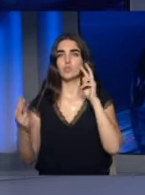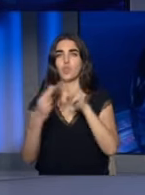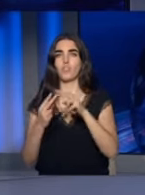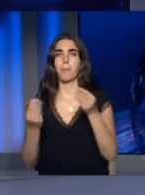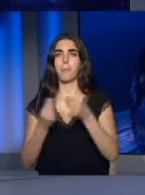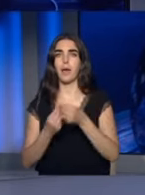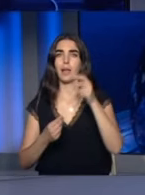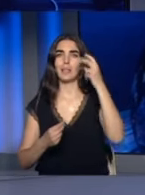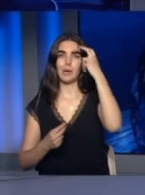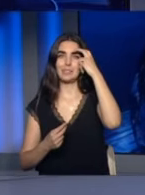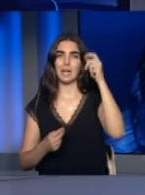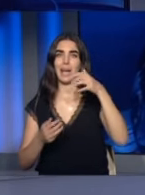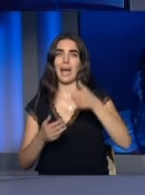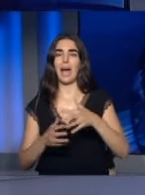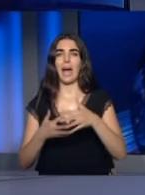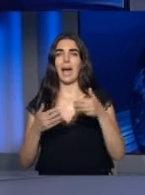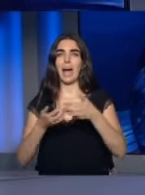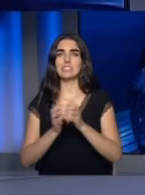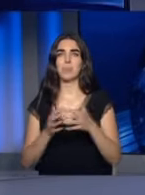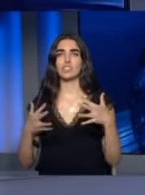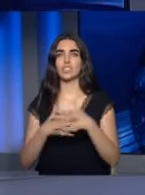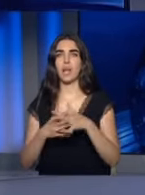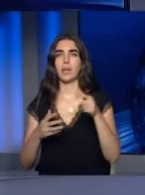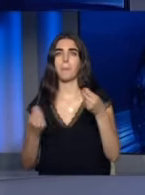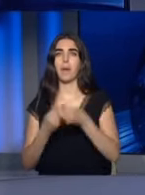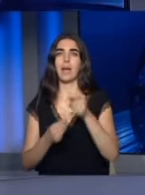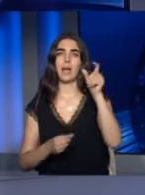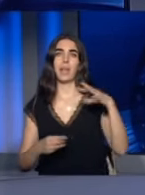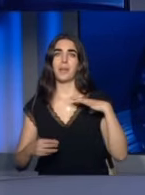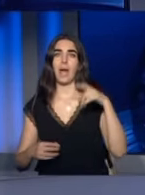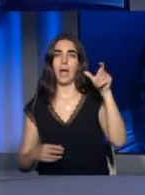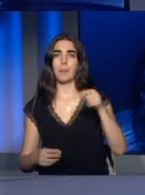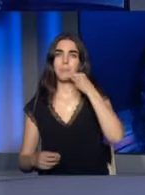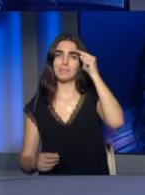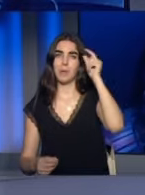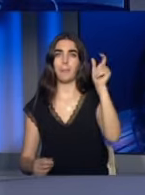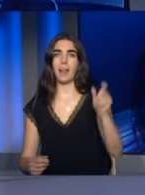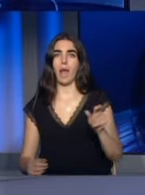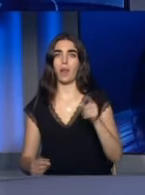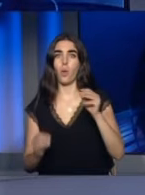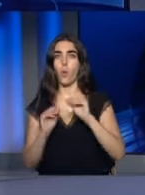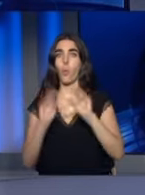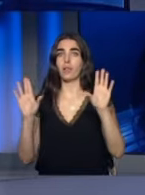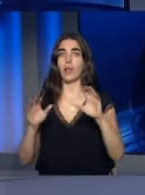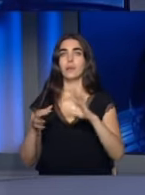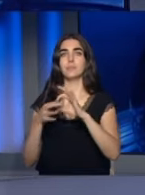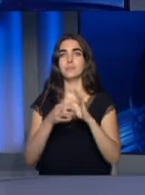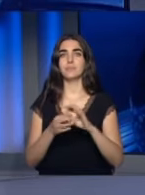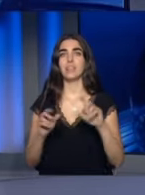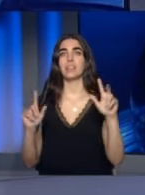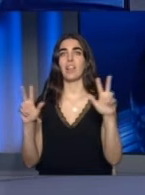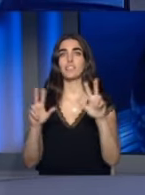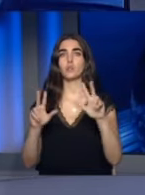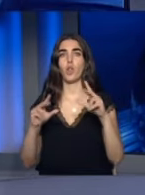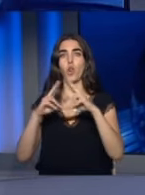المبادره الرئاسيه للقاء الديمقراطي لحزب التقدم الاشتراكي عضو كتله اللقاء النائب الدكتور بلال عبد الله اوضح